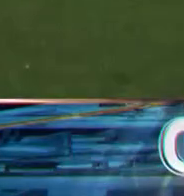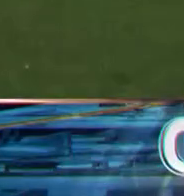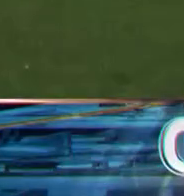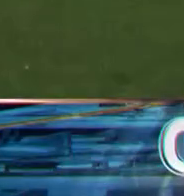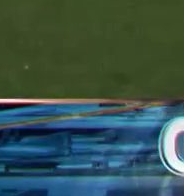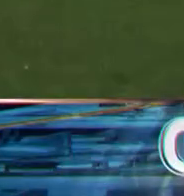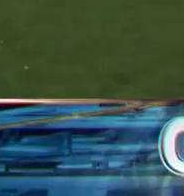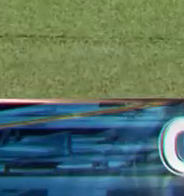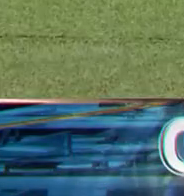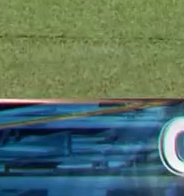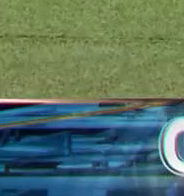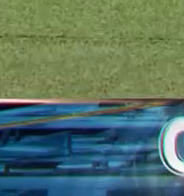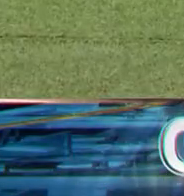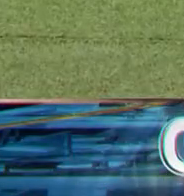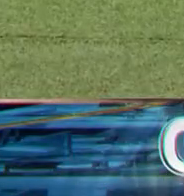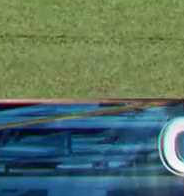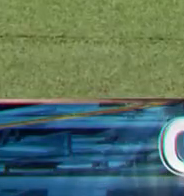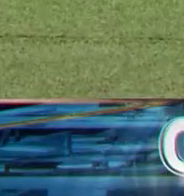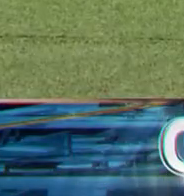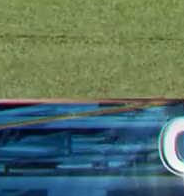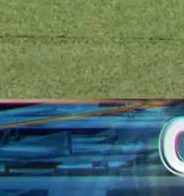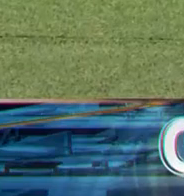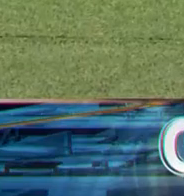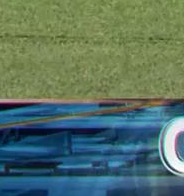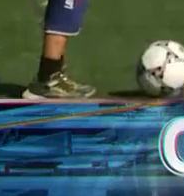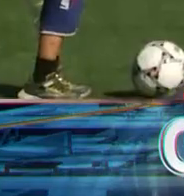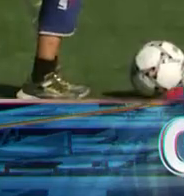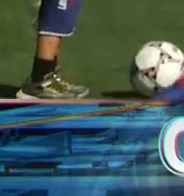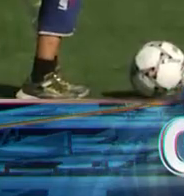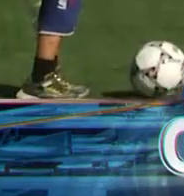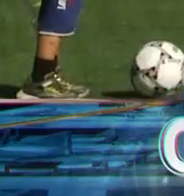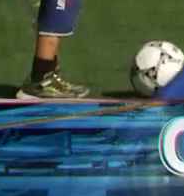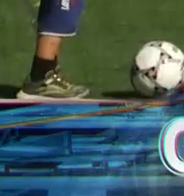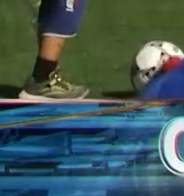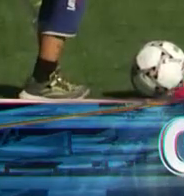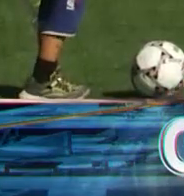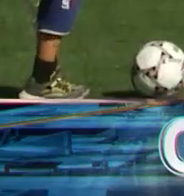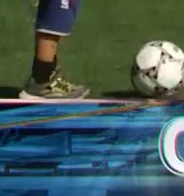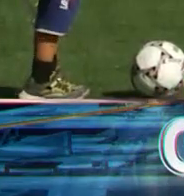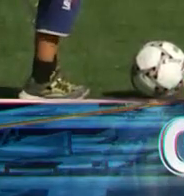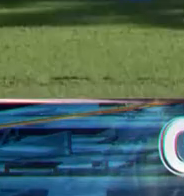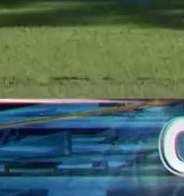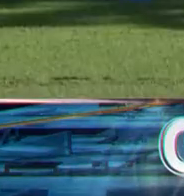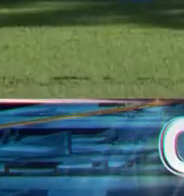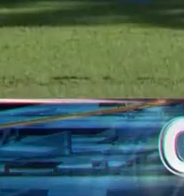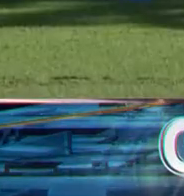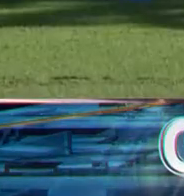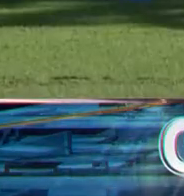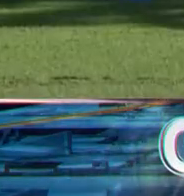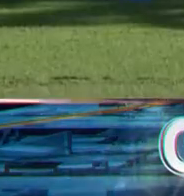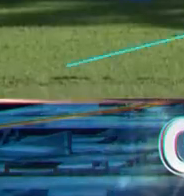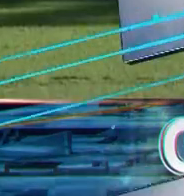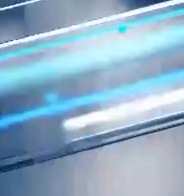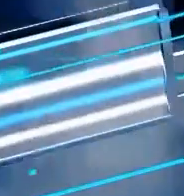ждешь формирует кадровый потенциал спортивная школа набирать детей от 5 лет и выше для бесплатного обучения спортивным